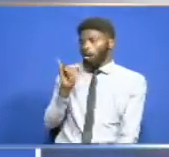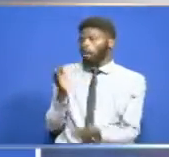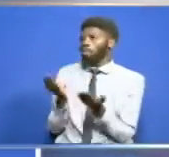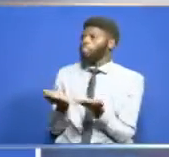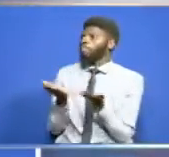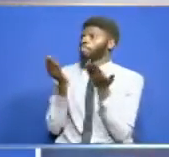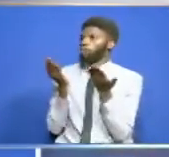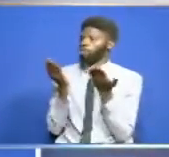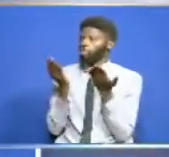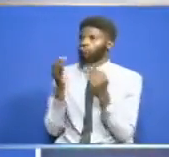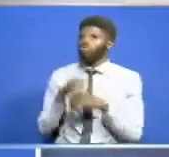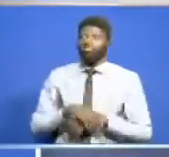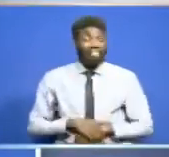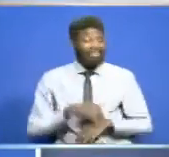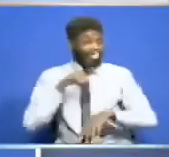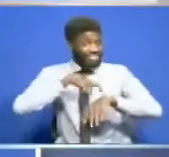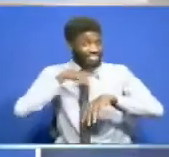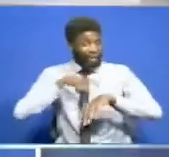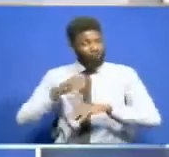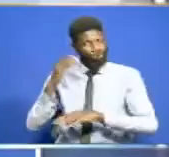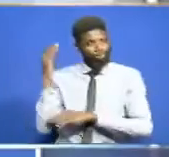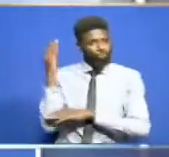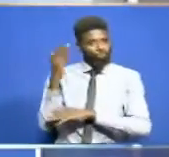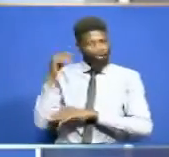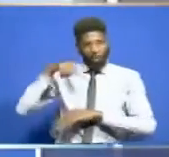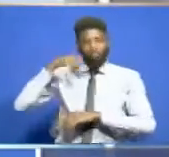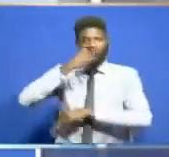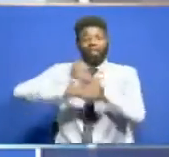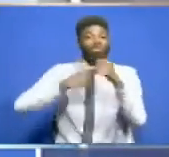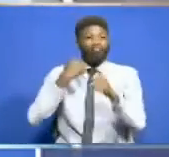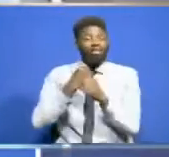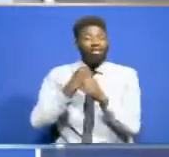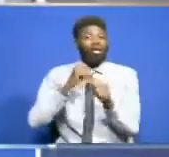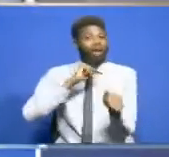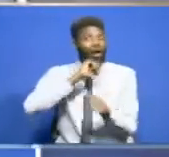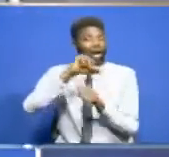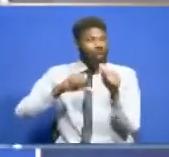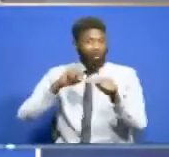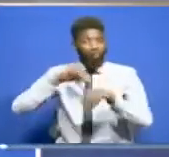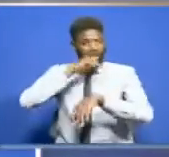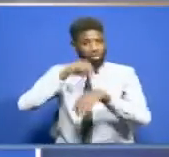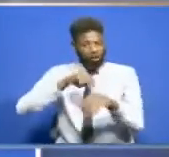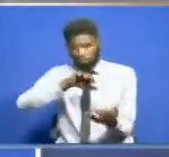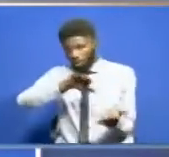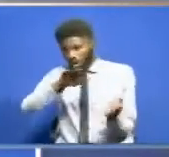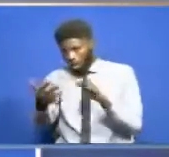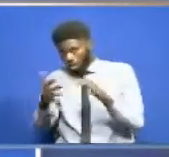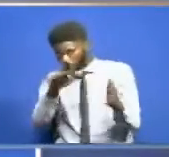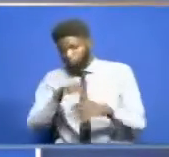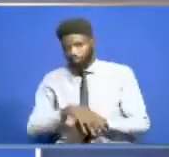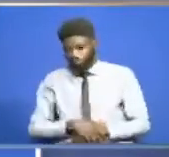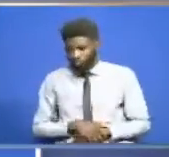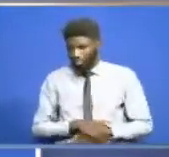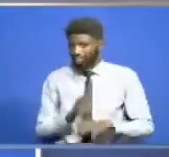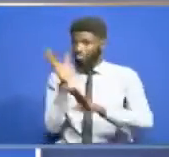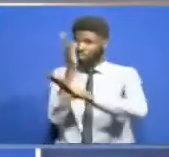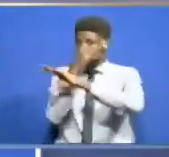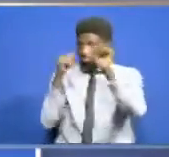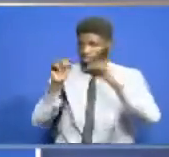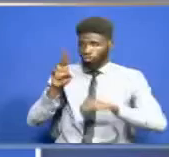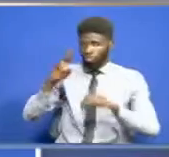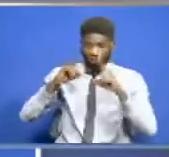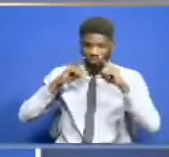BBI. Akitoa hotuba ya mwaka huu kuhusu hali ya taifa, Rais Kenyatta alisema kuwa Wakenya wanafaa